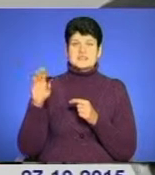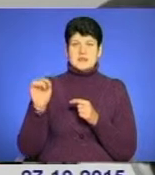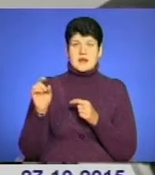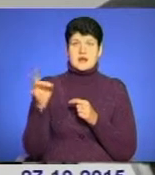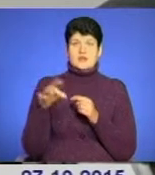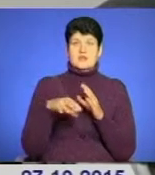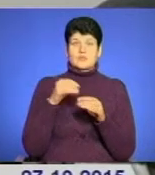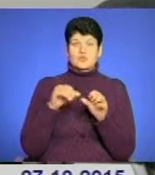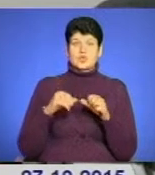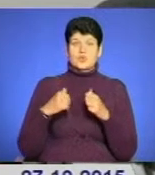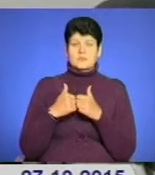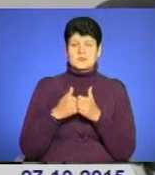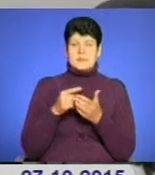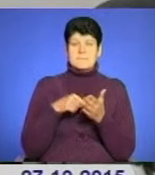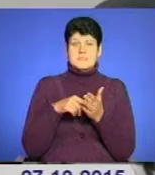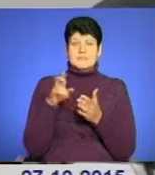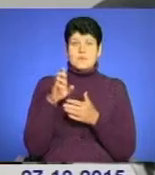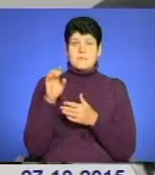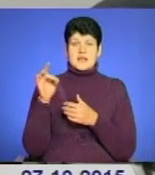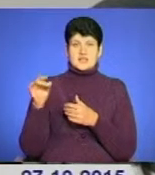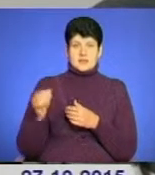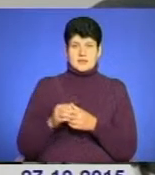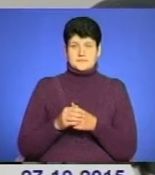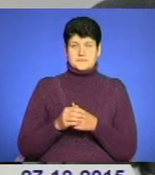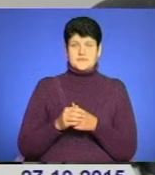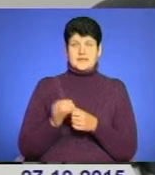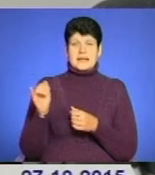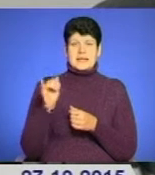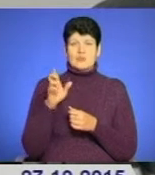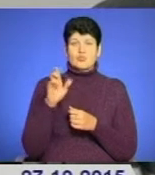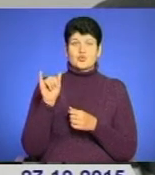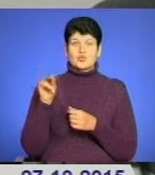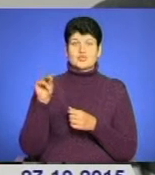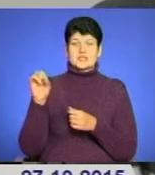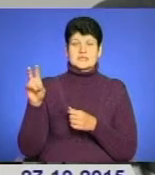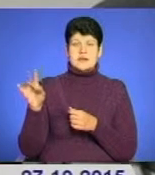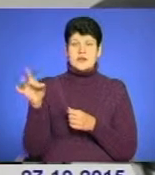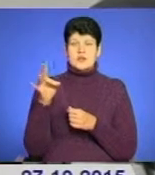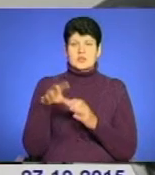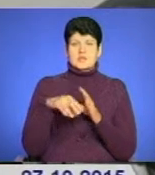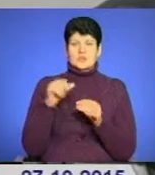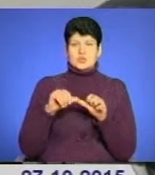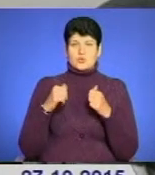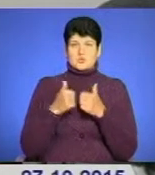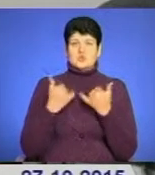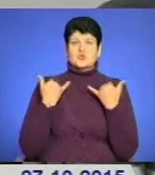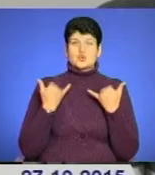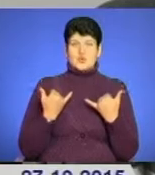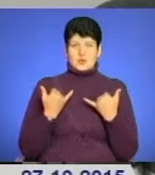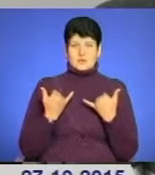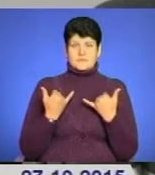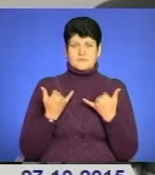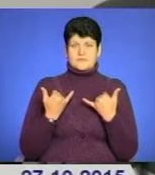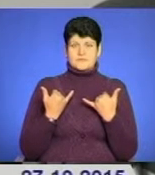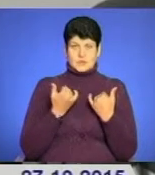комісія, місто Бережани і Бучацька районна виборча комісія. Сьогодні,